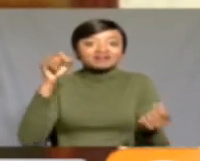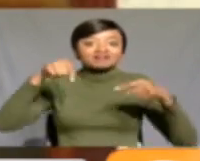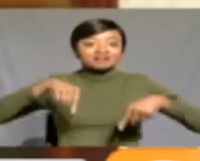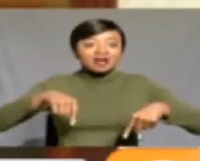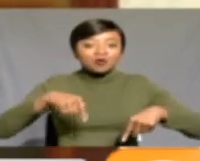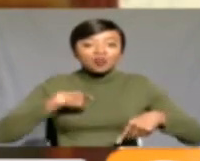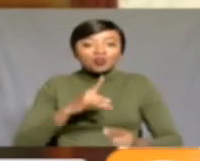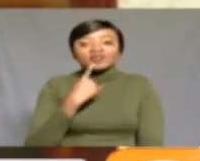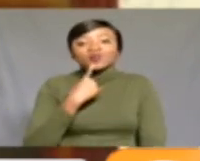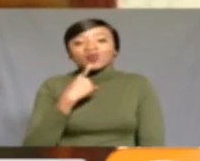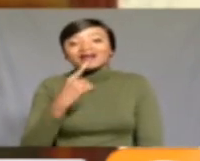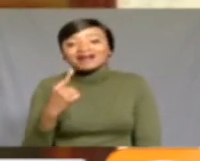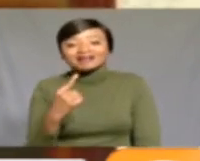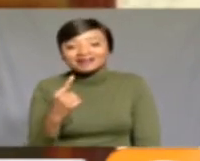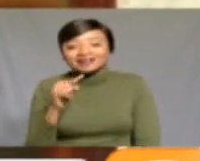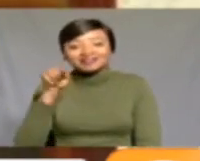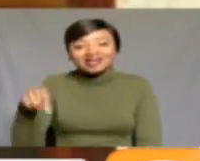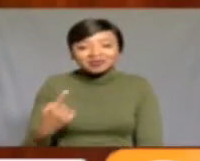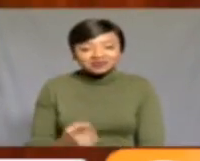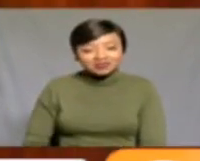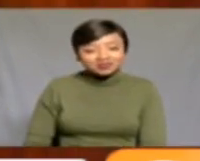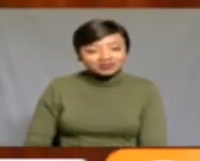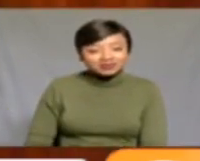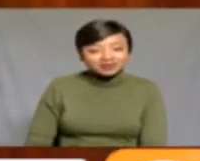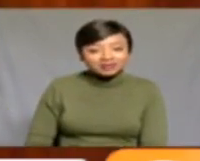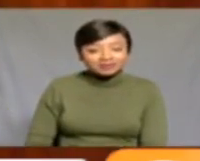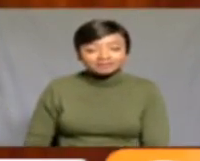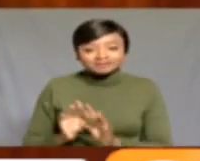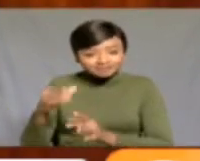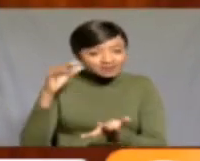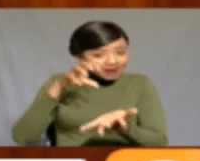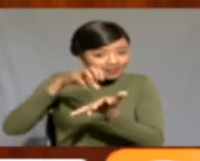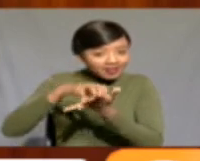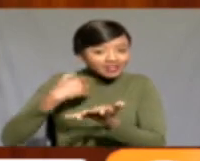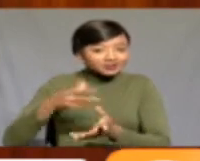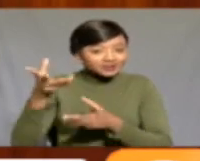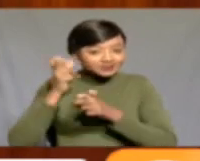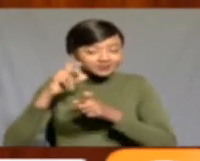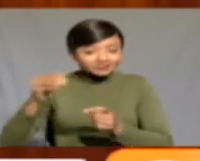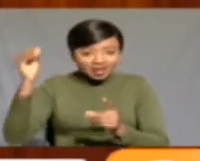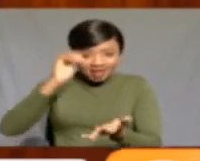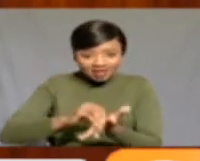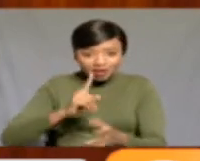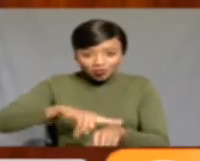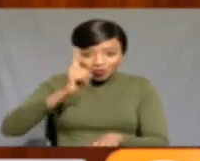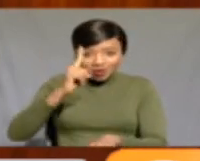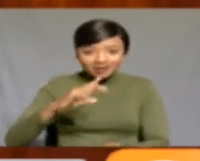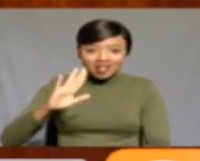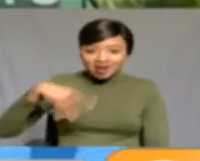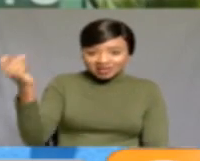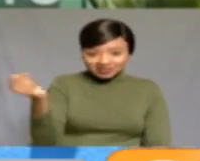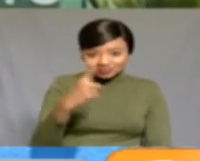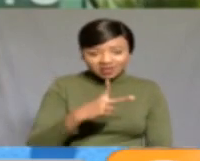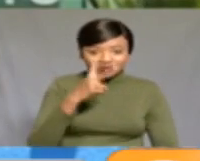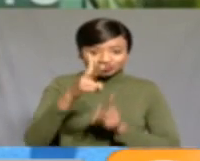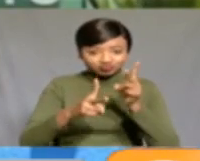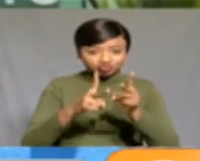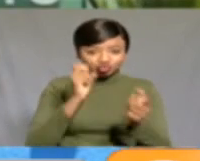na mdhamini wa kiasi sawia na hicho. Kesi hiyo itatajwa tena mnamo tarehe 12 mwezi ujao.